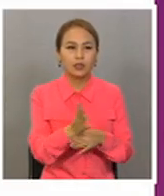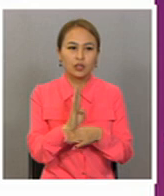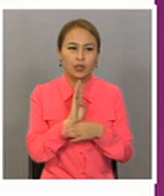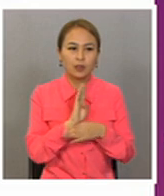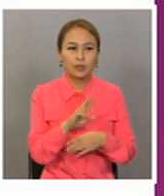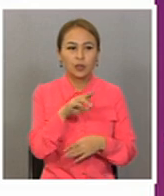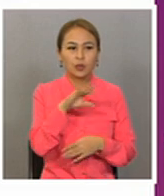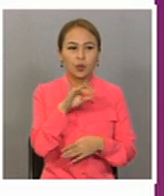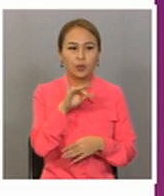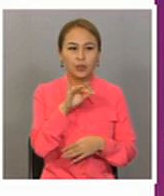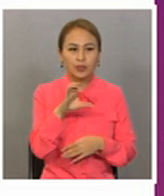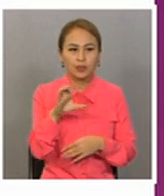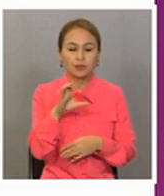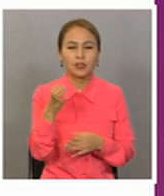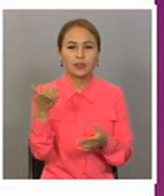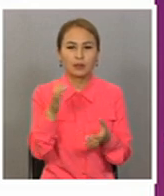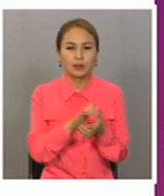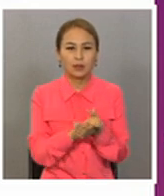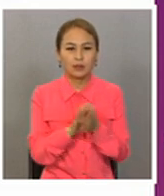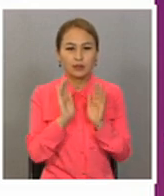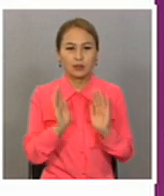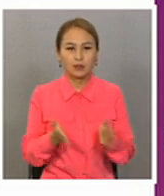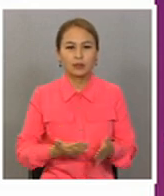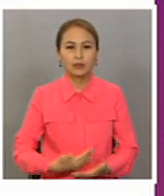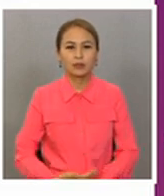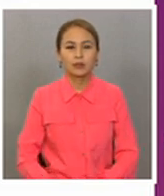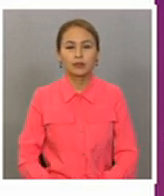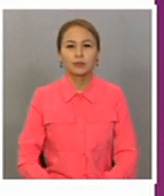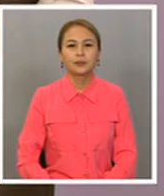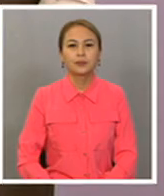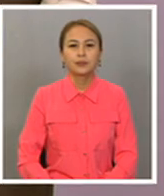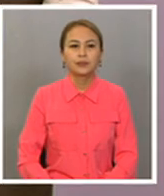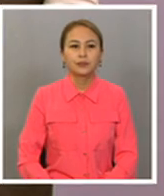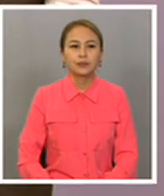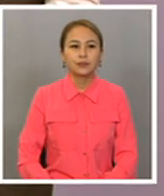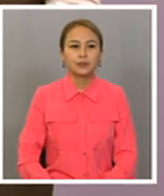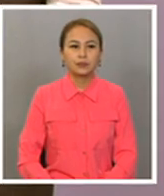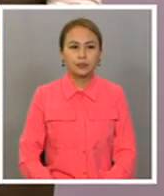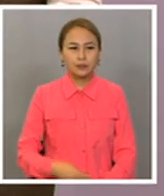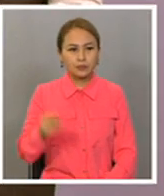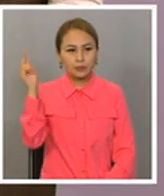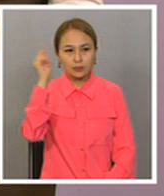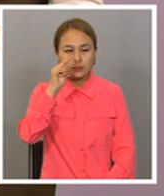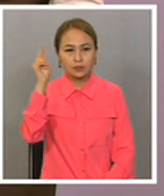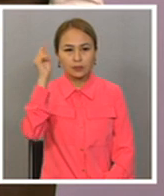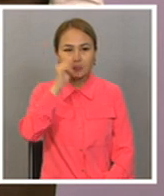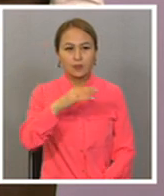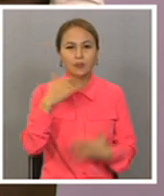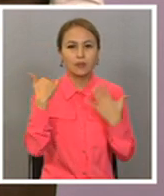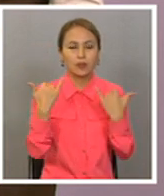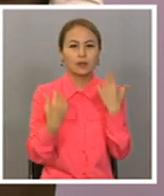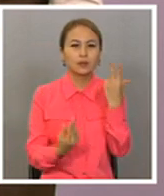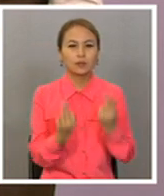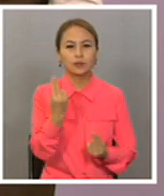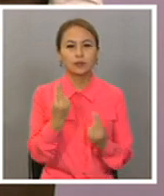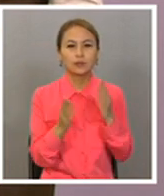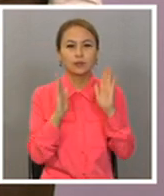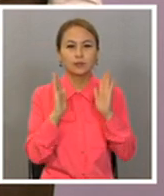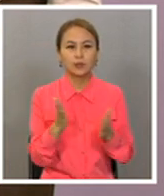Сақ қаншайымы тәмереспен танысасыңдар. Оқушылар, қазір ойын ойнаймыз.